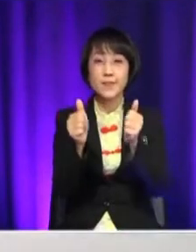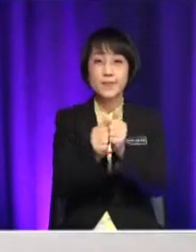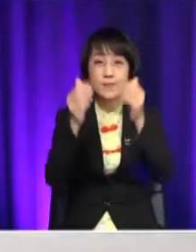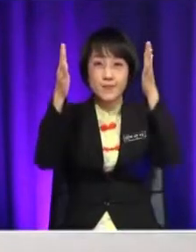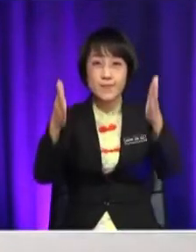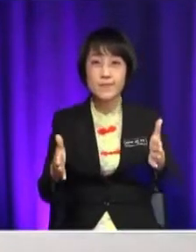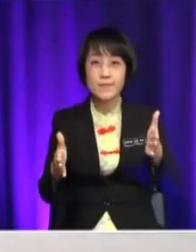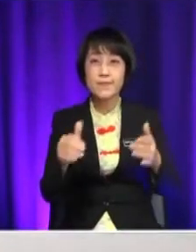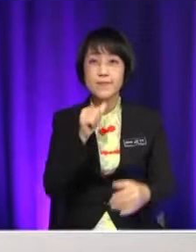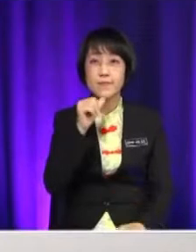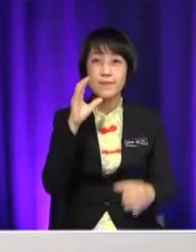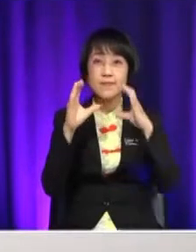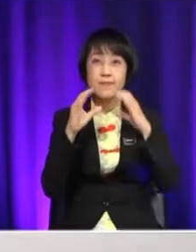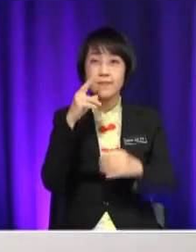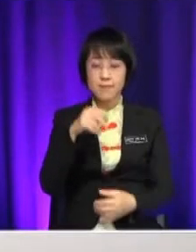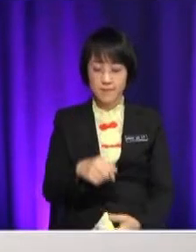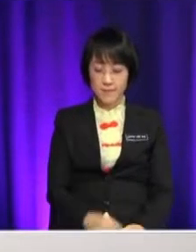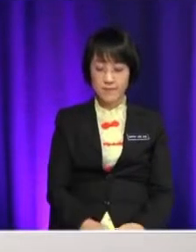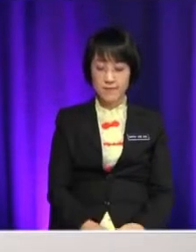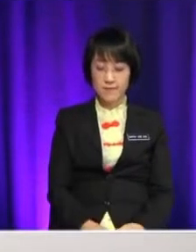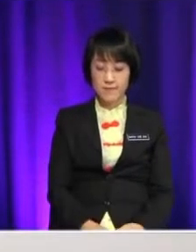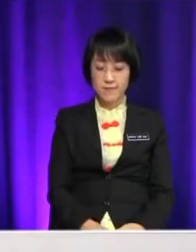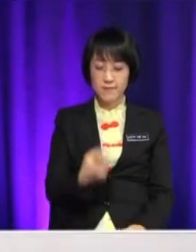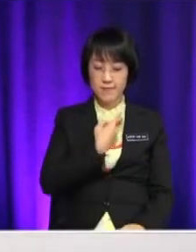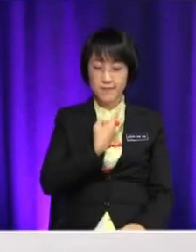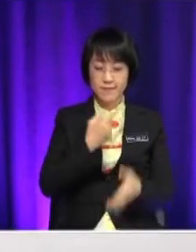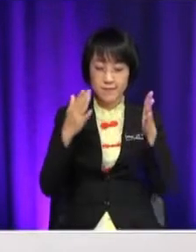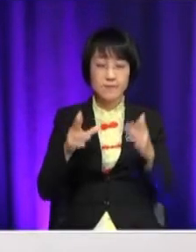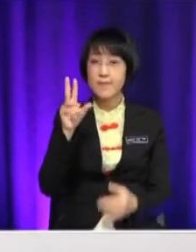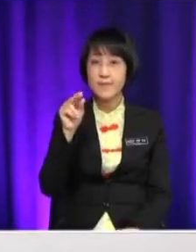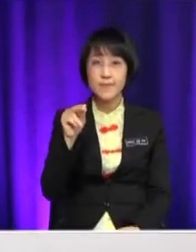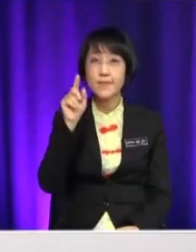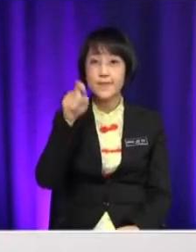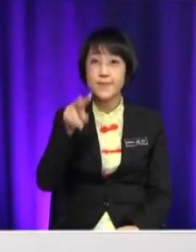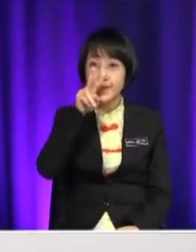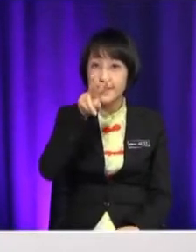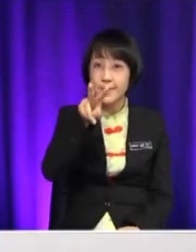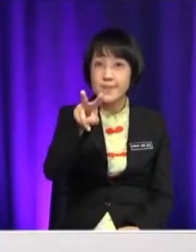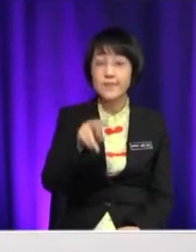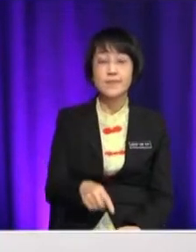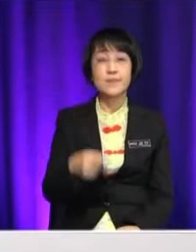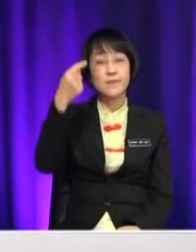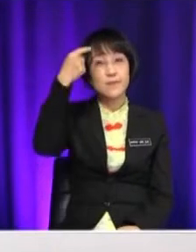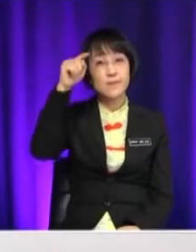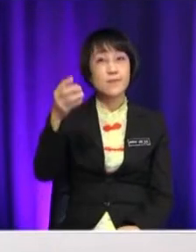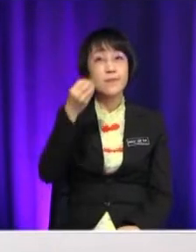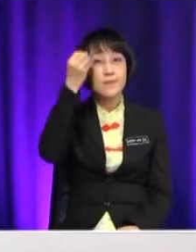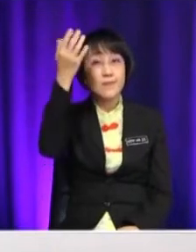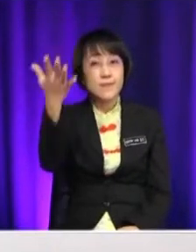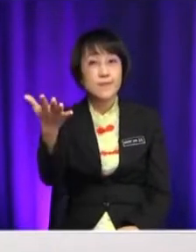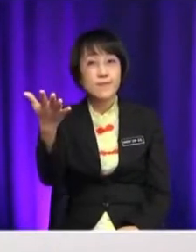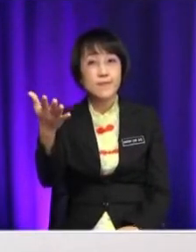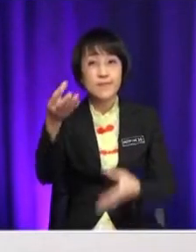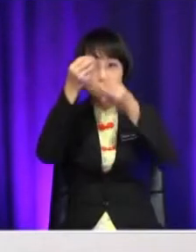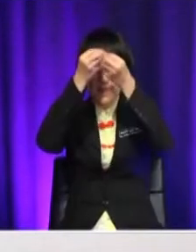tak boleh cakap, kita cakap macam kita seorang saja kan. Yeah. Sebab tujuannya ialah untuk menyampaikan maklumat ataupun